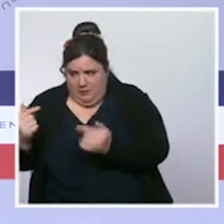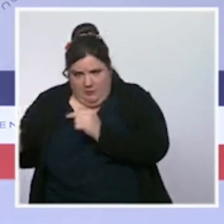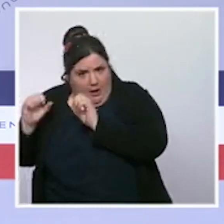non.